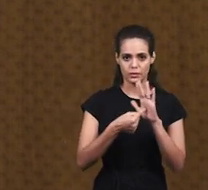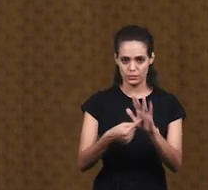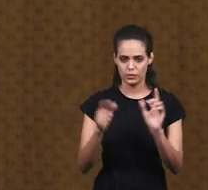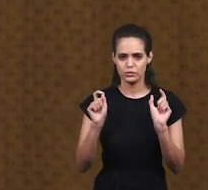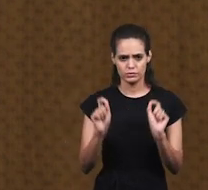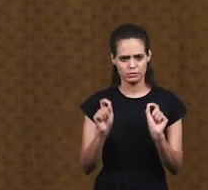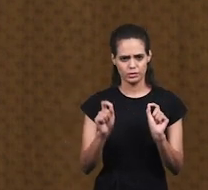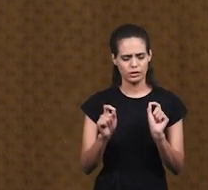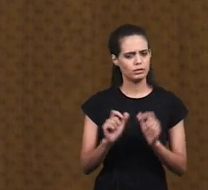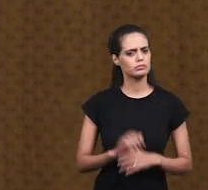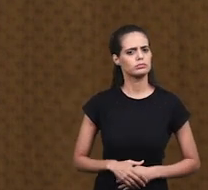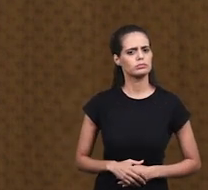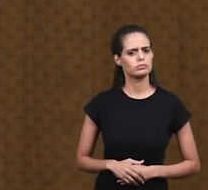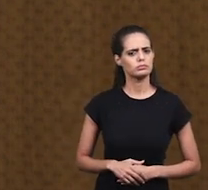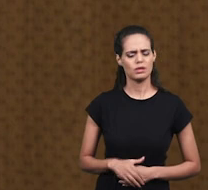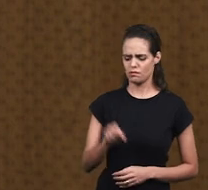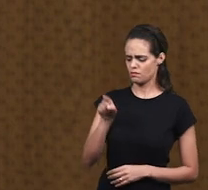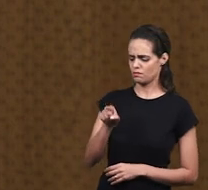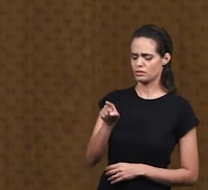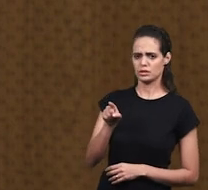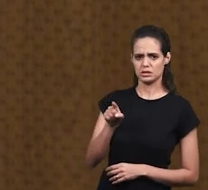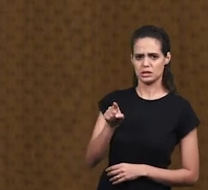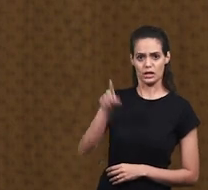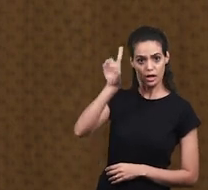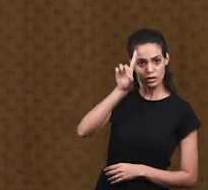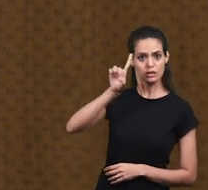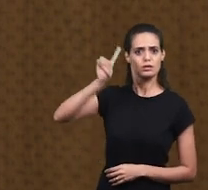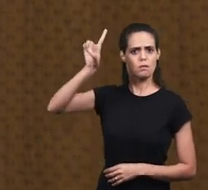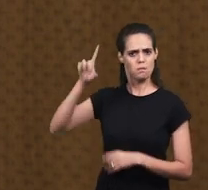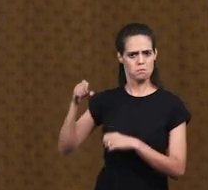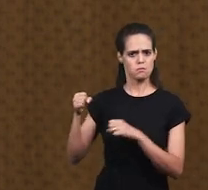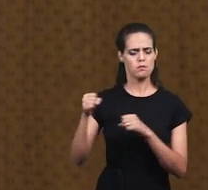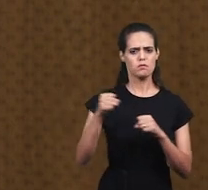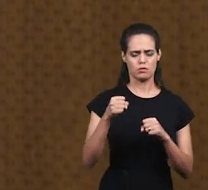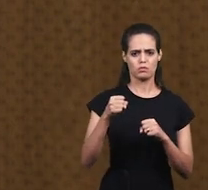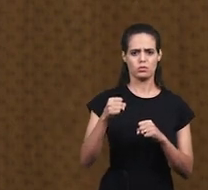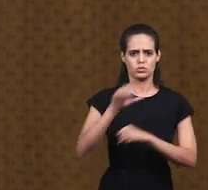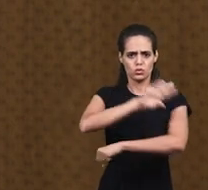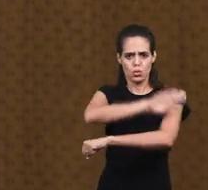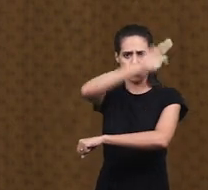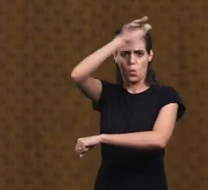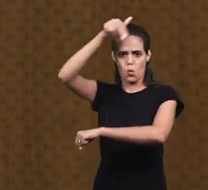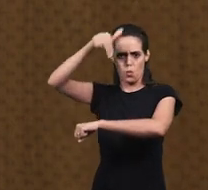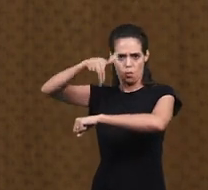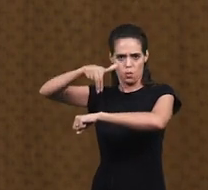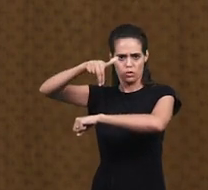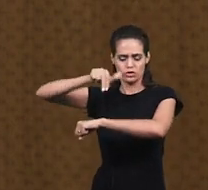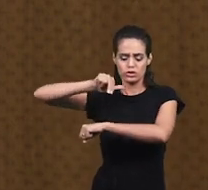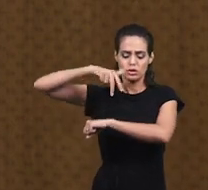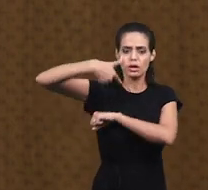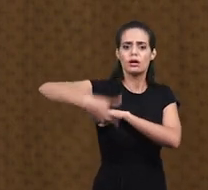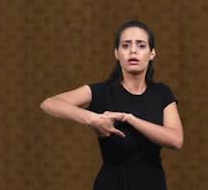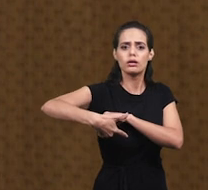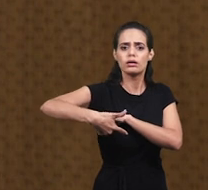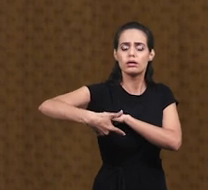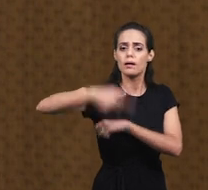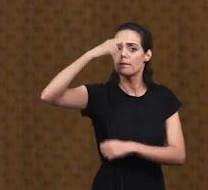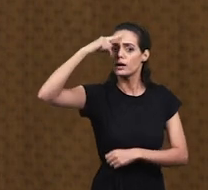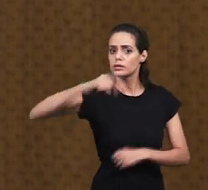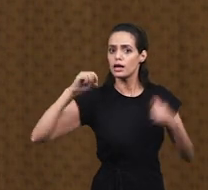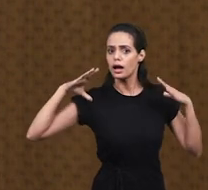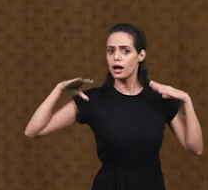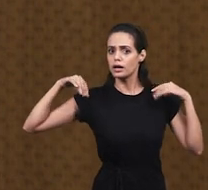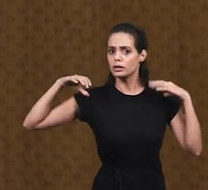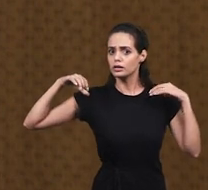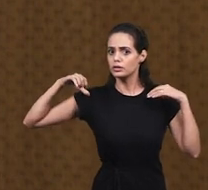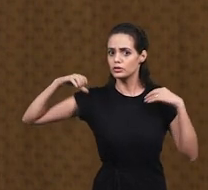deuxième essai, il a dit, tu es Dieu, jette-toi d'ici, il est écrit, à tes anges, il donnera des ordres. Jésus, à nouveau, il cite